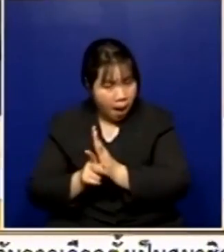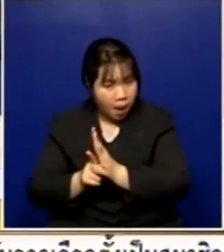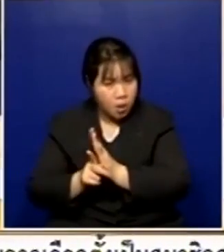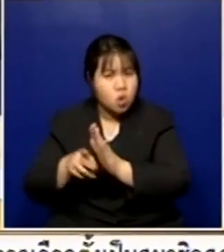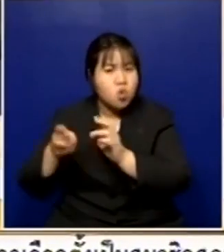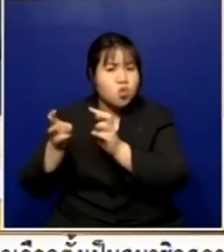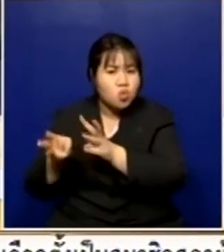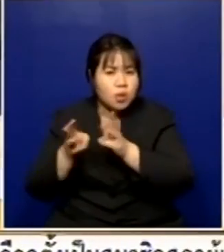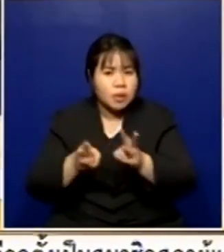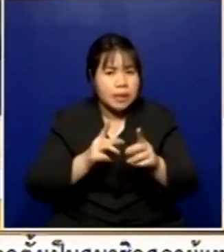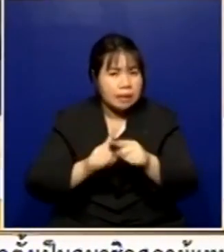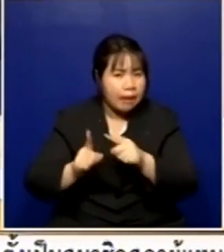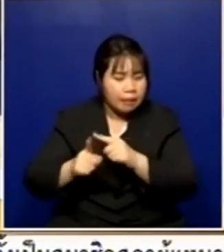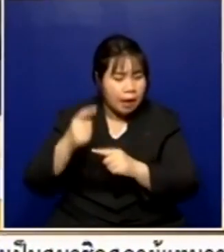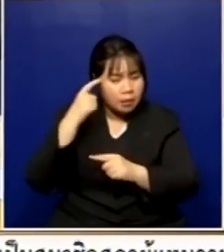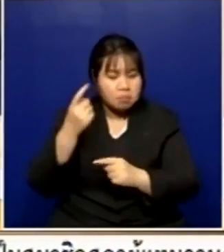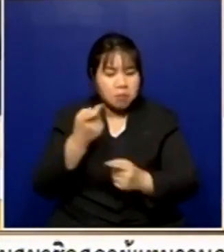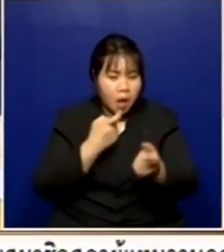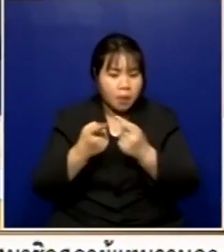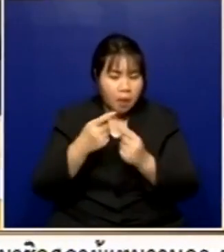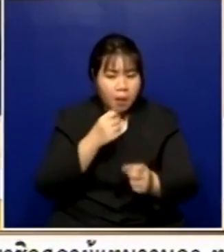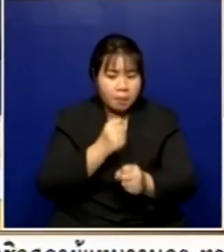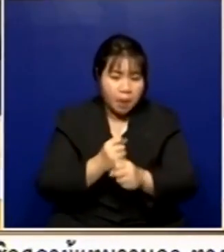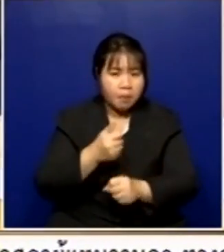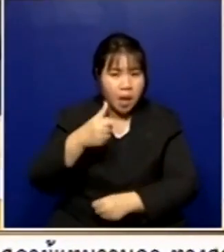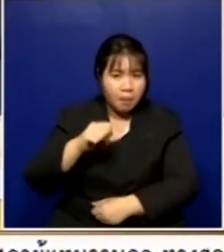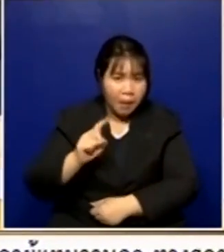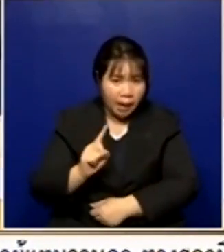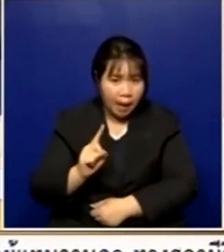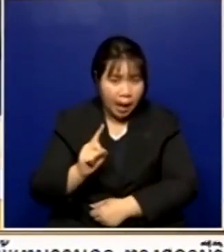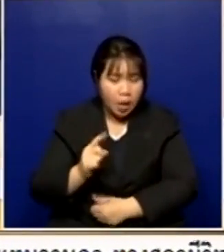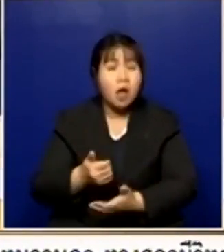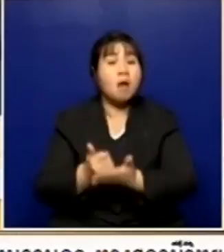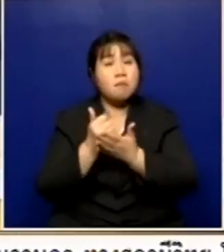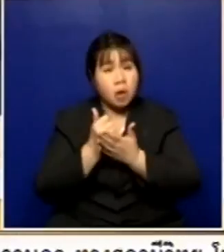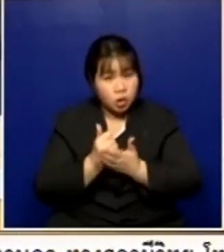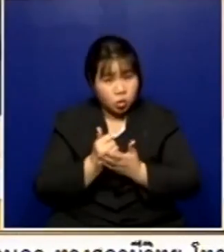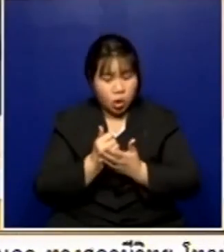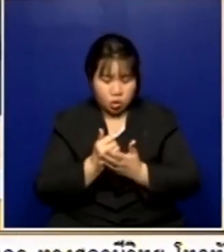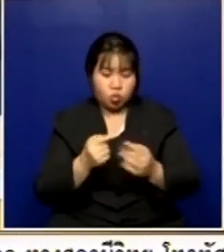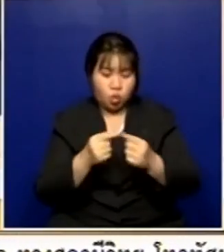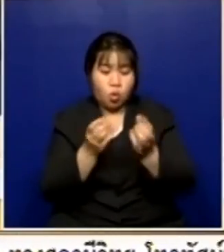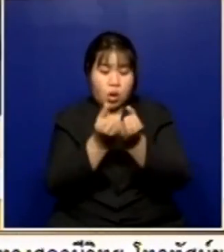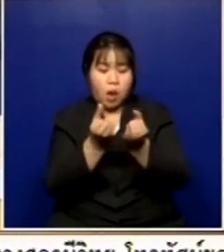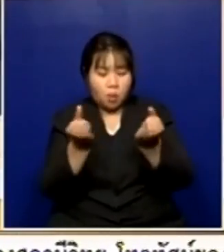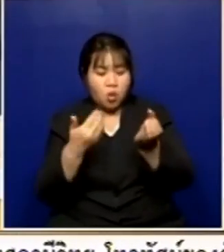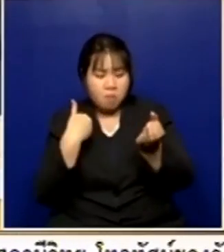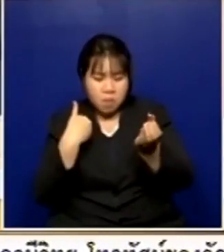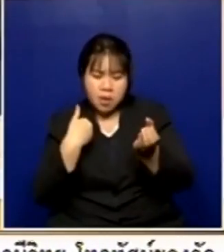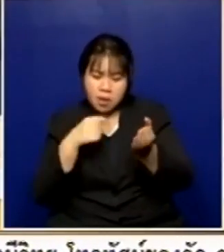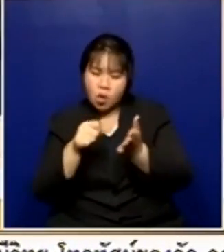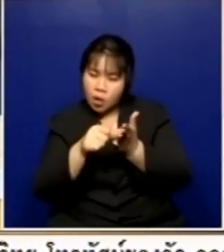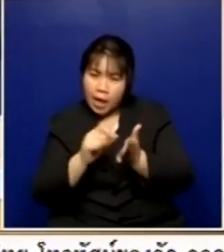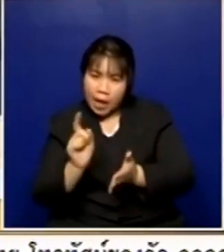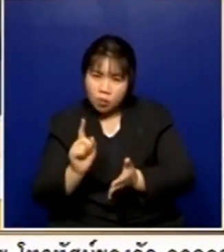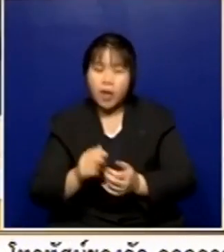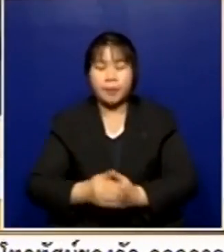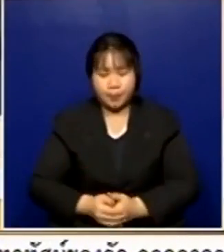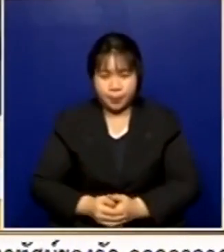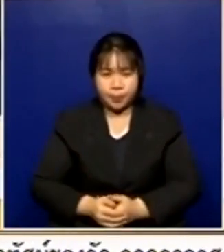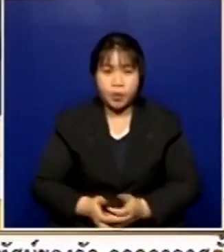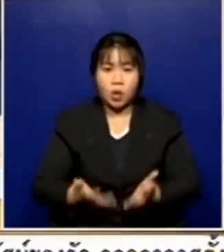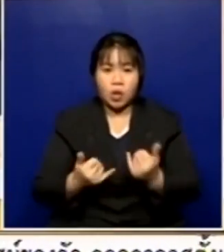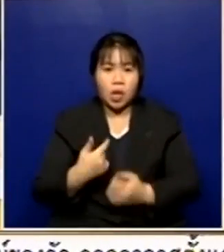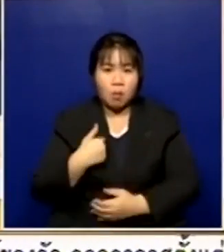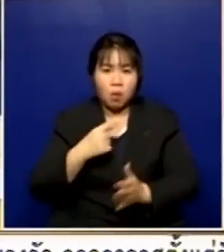วิธีต่างๆขึ้นมานำเสนอเพื่ออุดรอยรั่วของร่างที่เราเสนอมานะครับโดยยังถึงตอนนี้นะครับผม